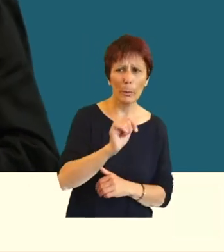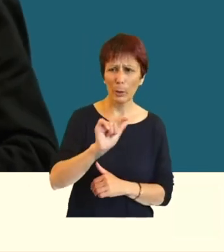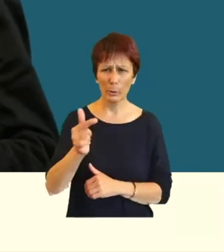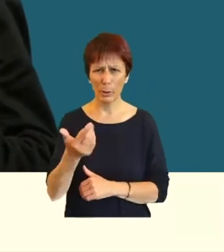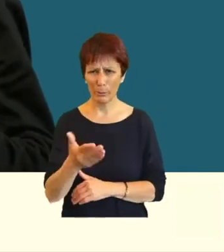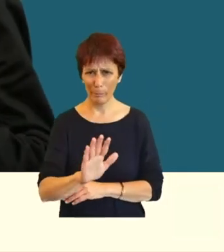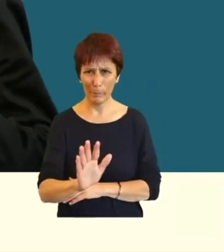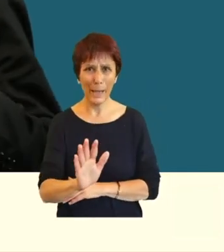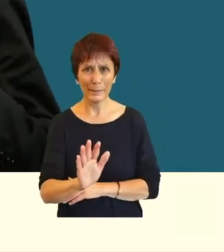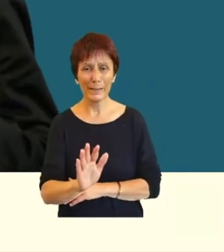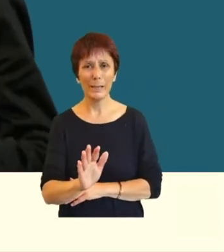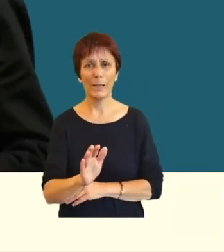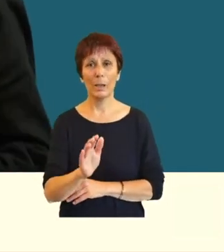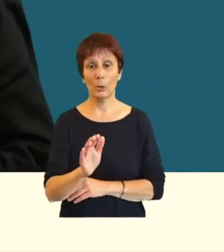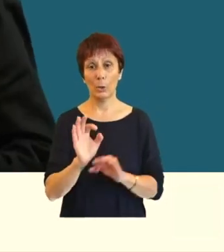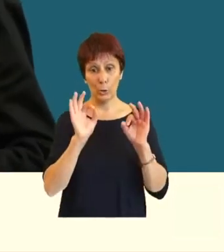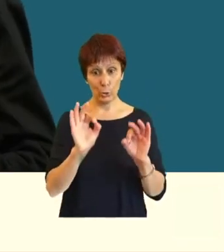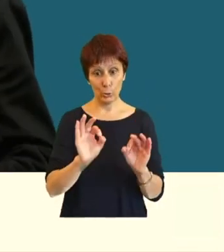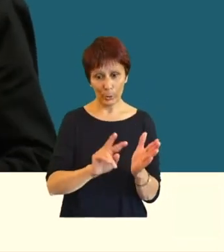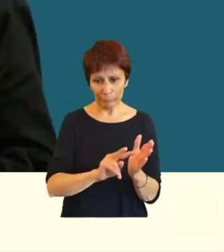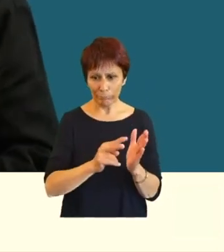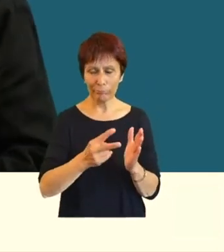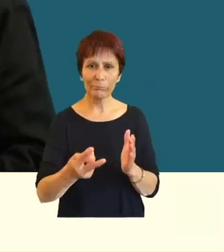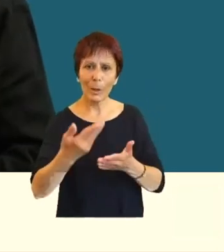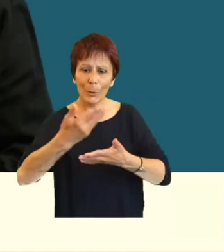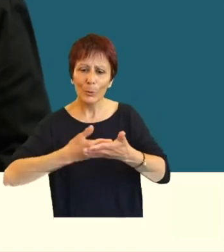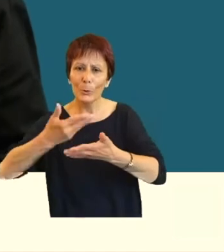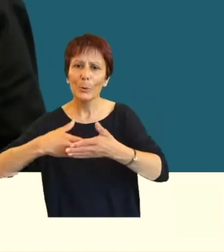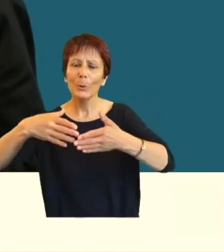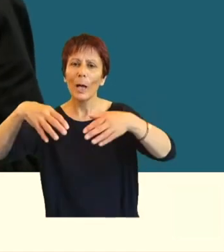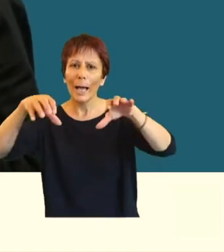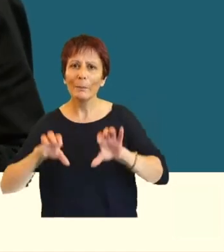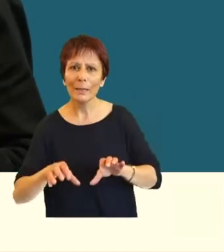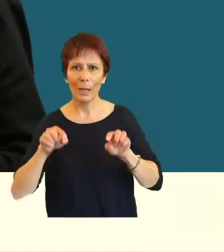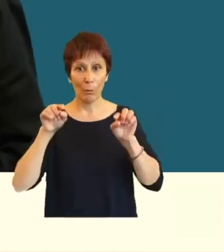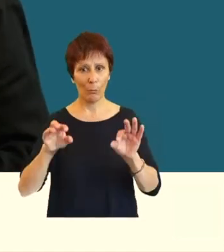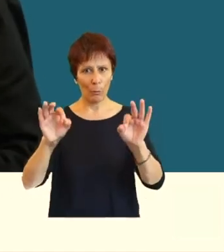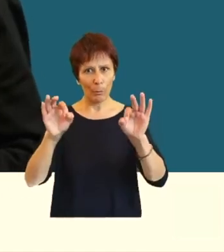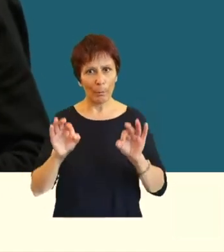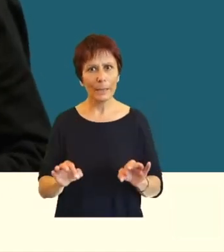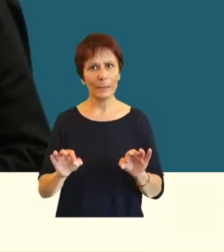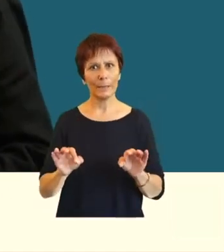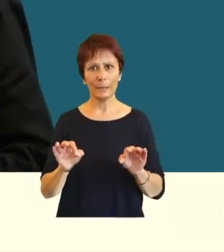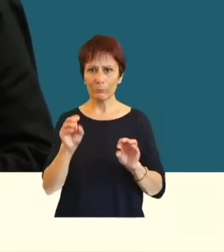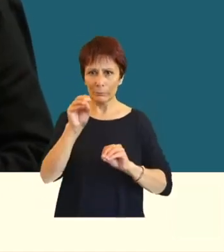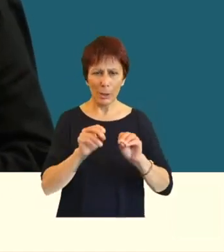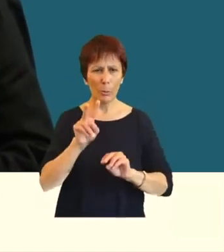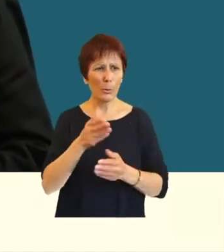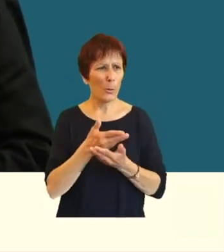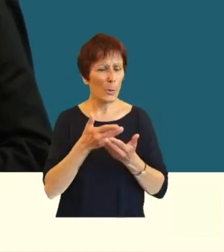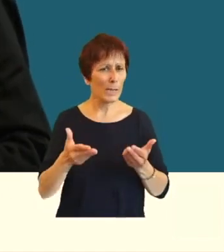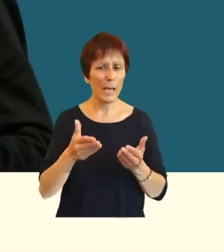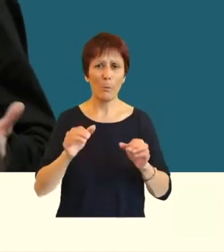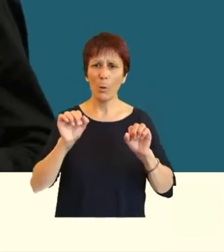Et justement, il faudra, dans la retranscription des documents administratifs, les disposer de manière les plus simples